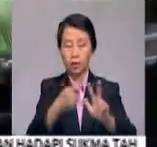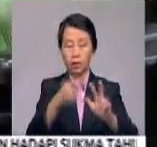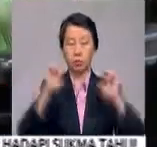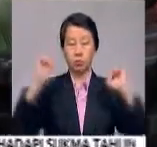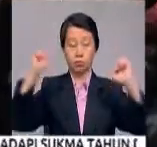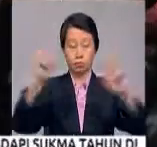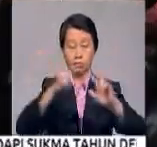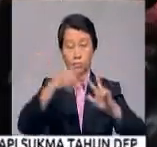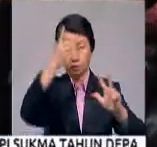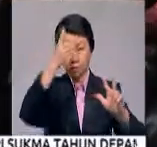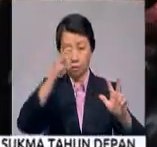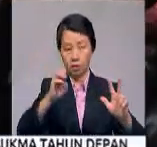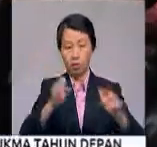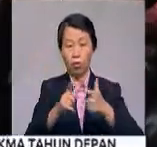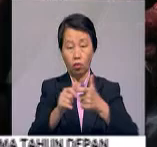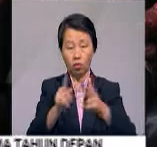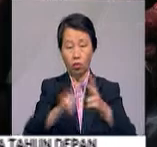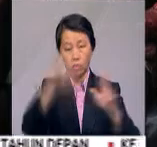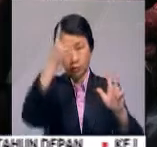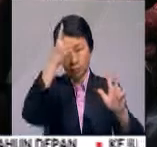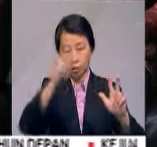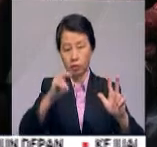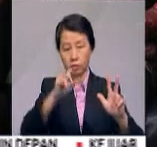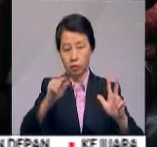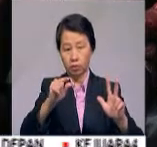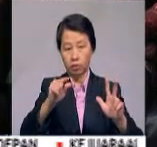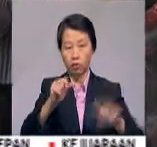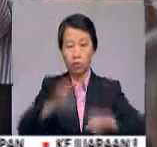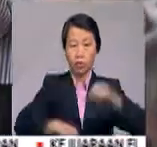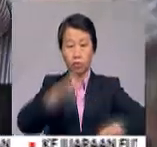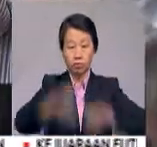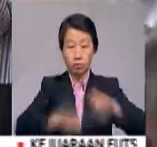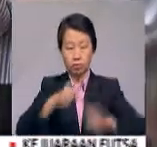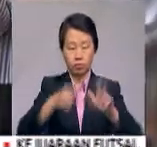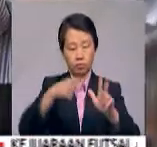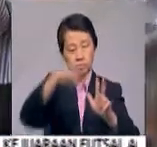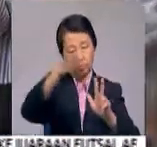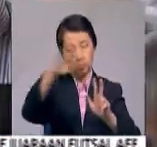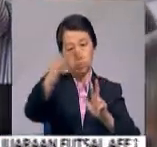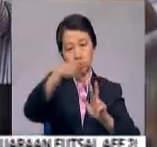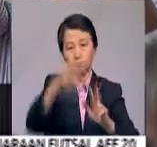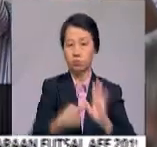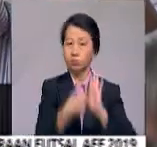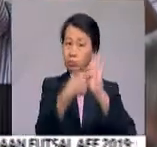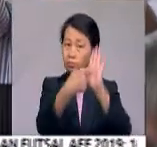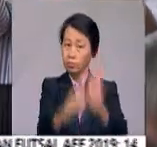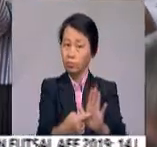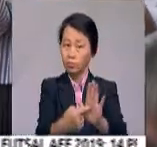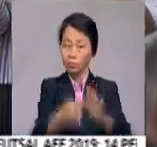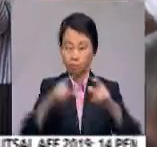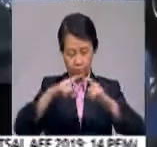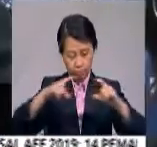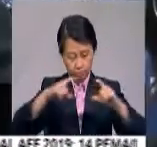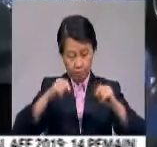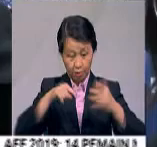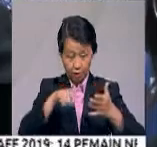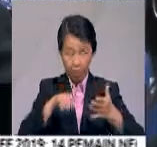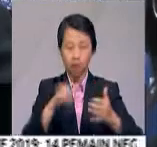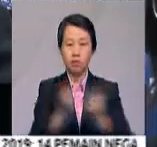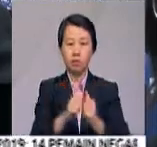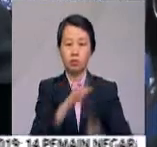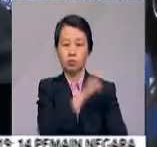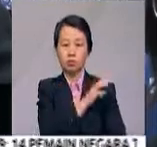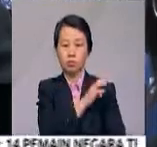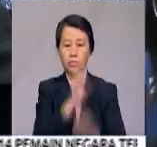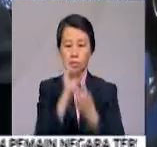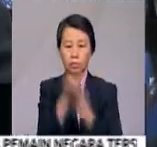Datuk M. Raja Mani Olahraga dan Datuk Enjungan Lumba Basikal dipilih untuk dipaparkan pada edisi sulung ini. Pengerusi